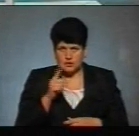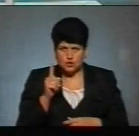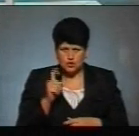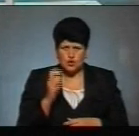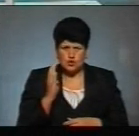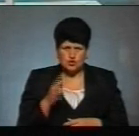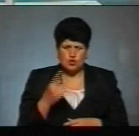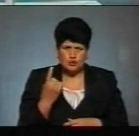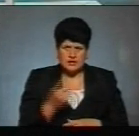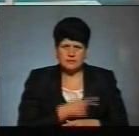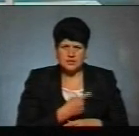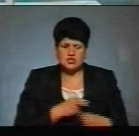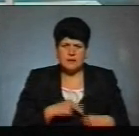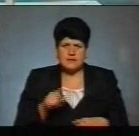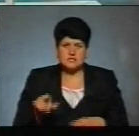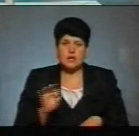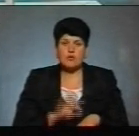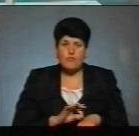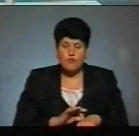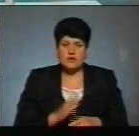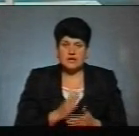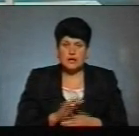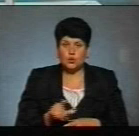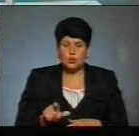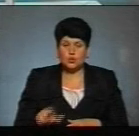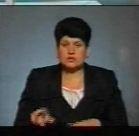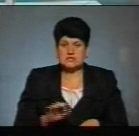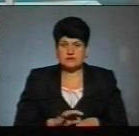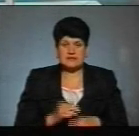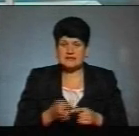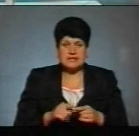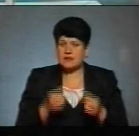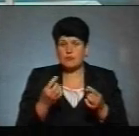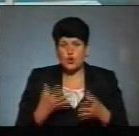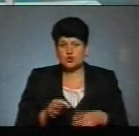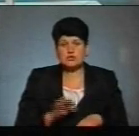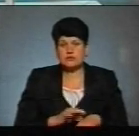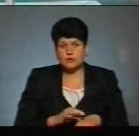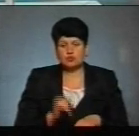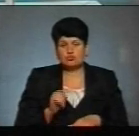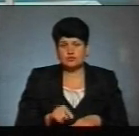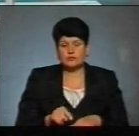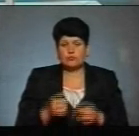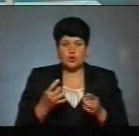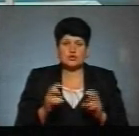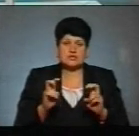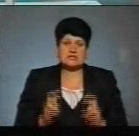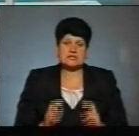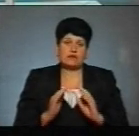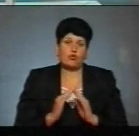141 медичний працівник сьогодні хворий. Сьогодні є люди, які захворіли. І це не просто вони захворіли через те, що він там собі десь сидів вдома,